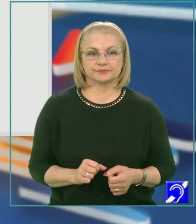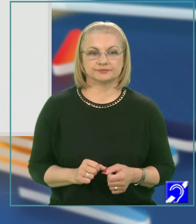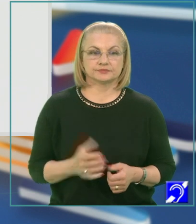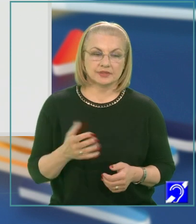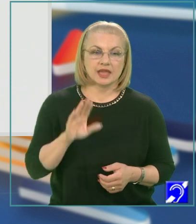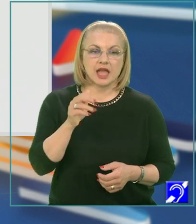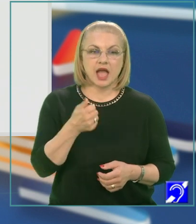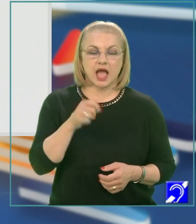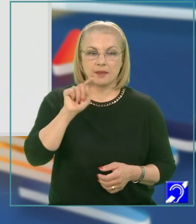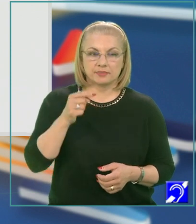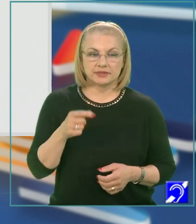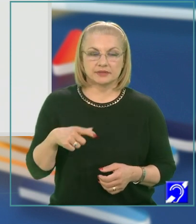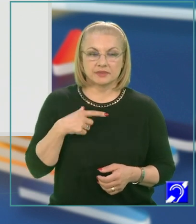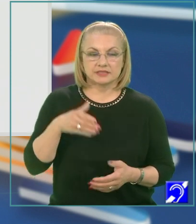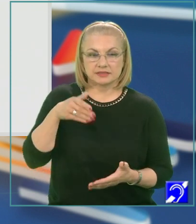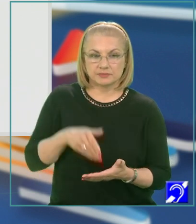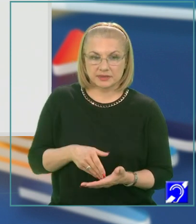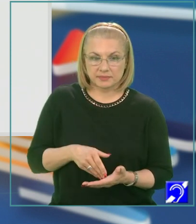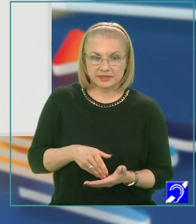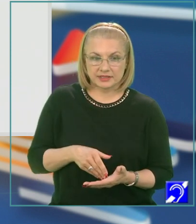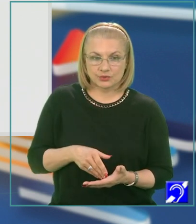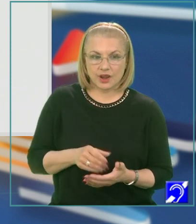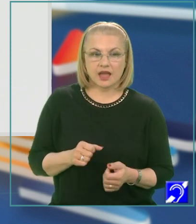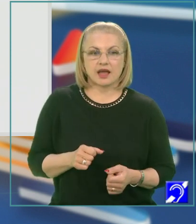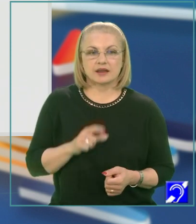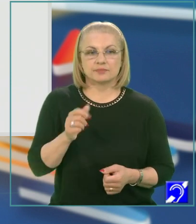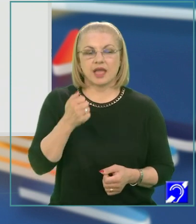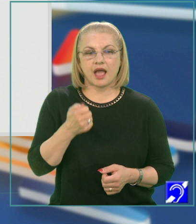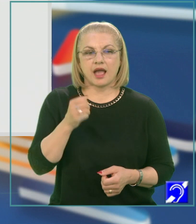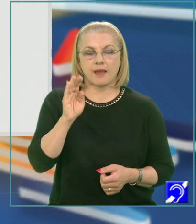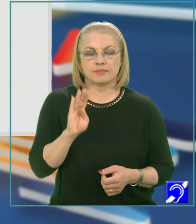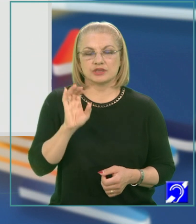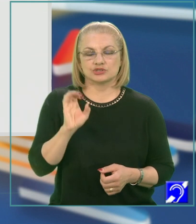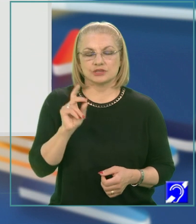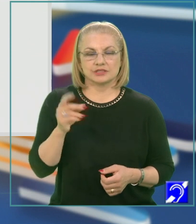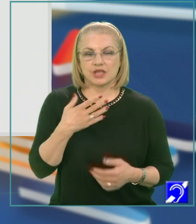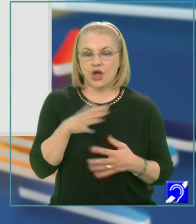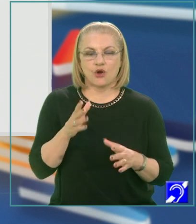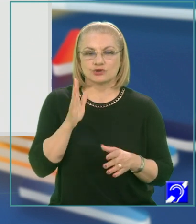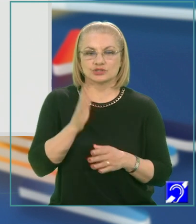A', nu-i așa, e perpendiculară pe planul ABCD,